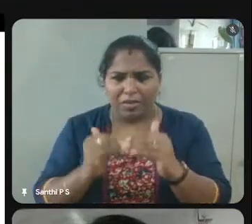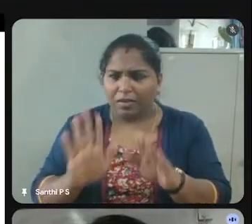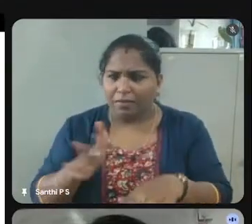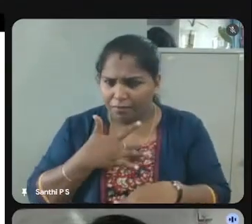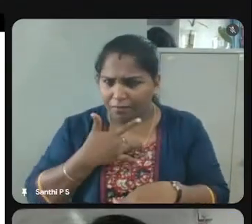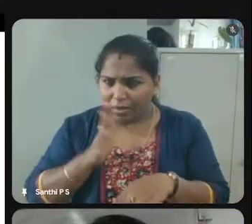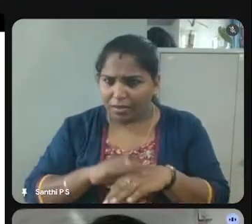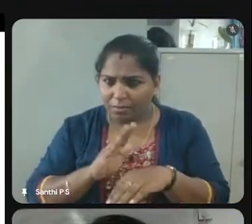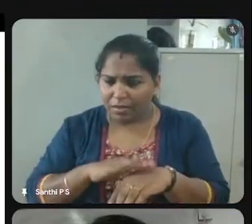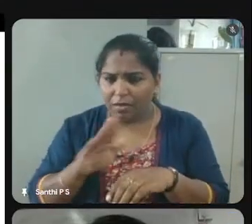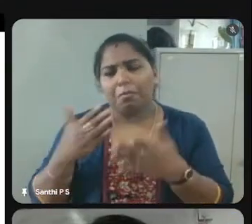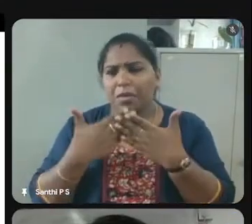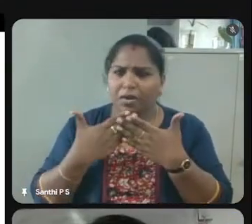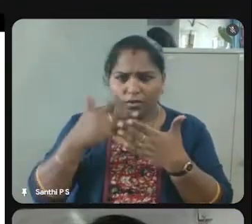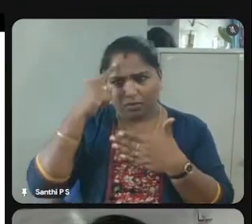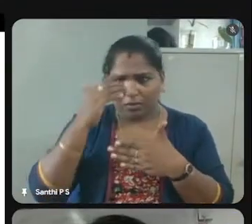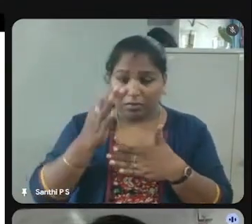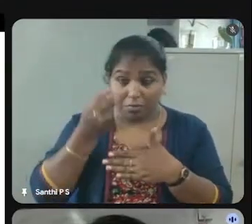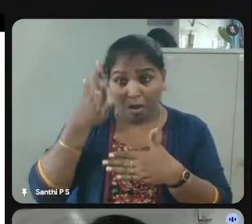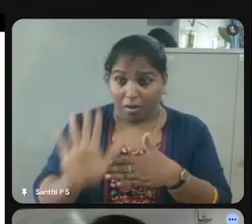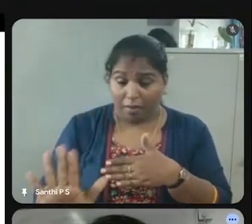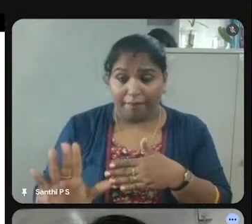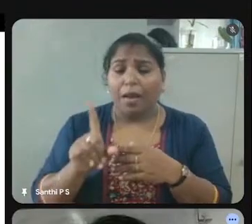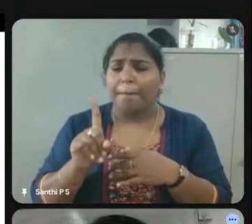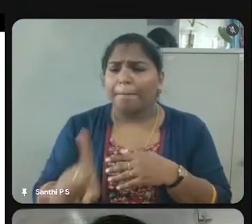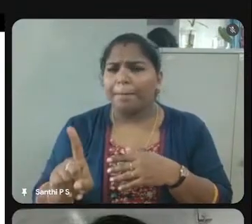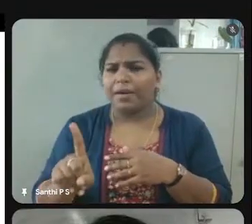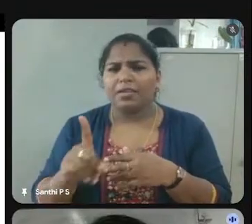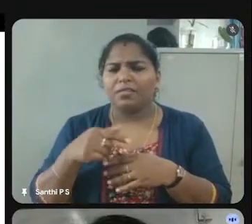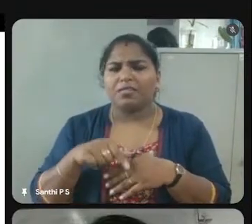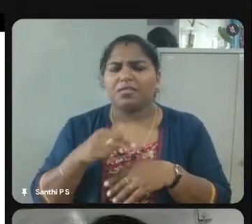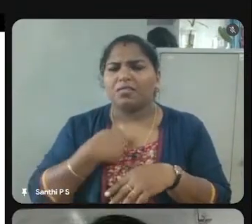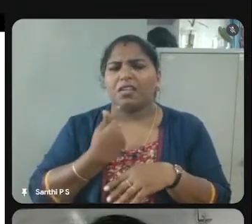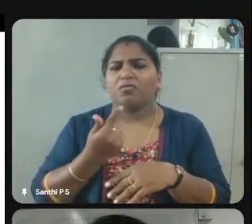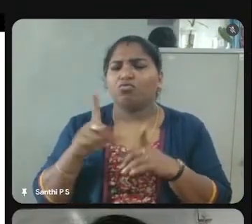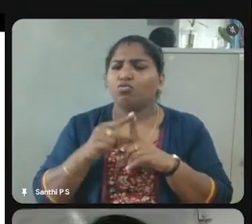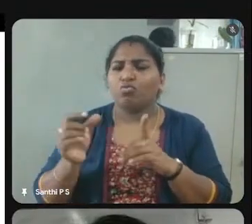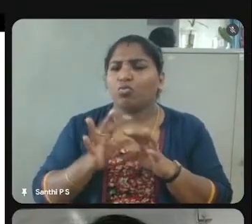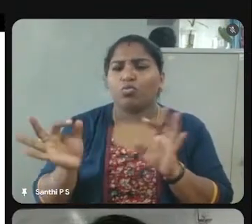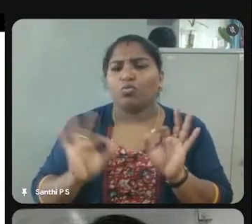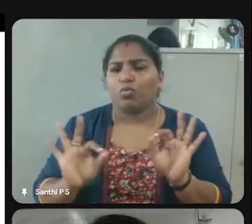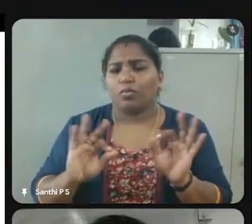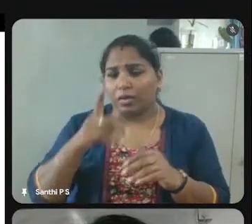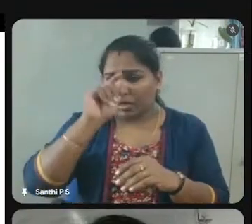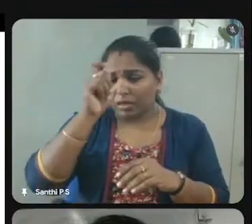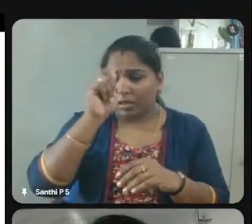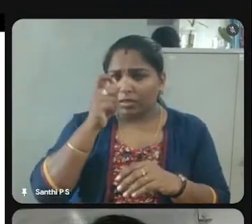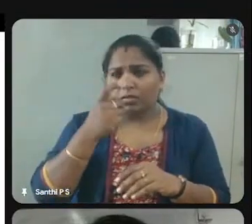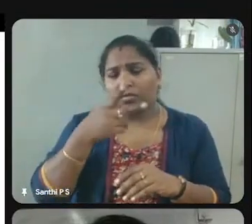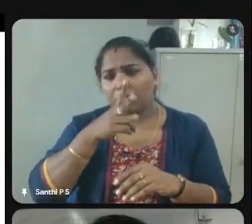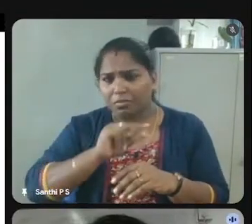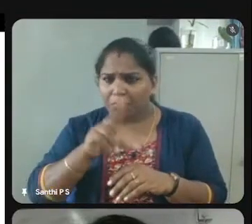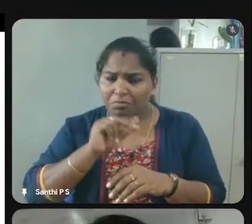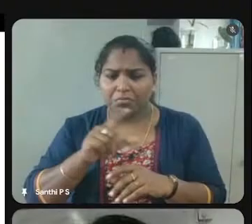ഇല്ല, പഠിക്കാനൊക്കെ മിടുക്കനാണ്. പക്ഷെ അത് പുറത്തോട്ട് എടുക്കത്തില്ല. അവൻ ഇംഗ്ലീഷൊക്കെ നന്നായിട്ട്